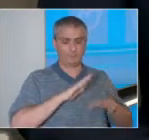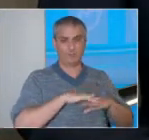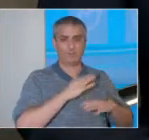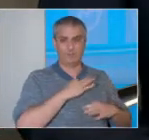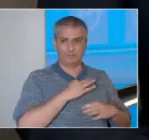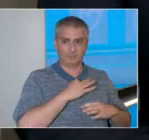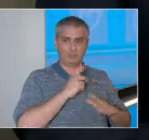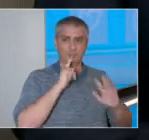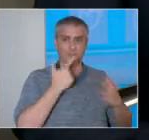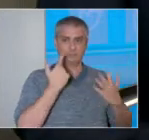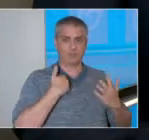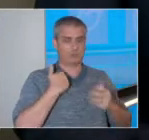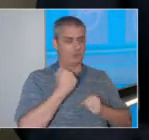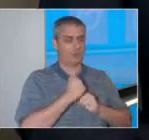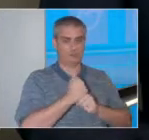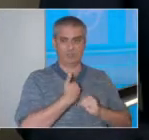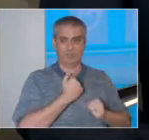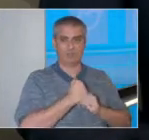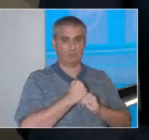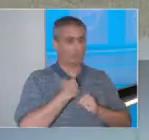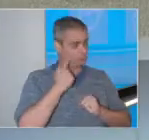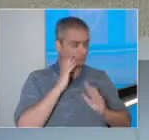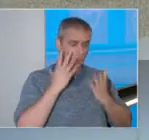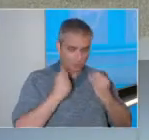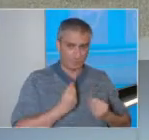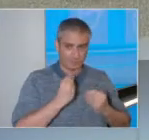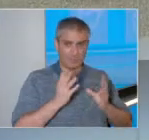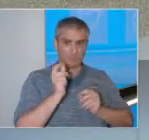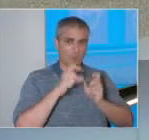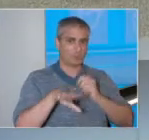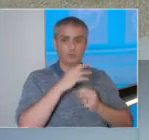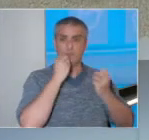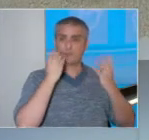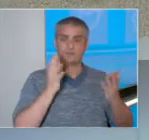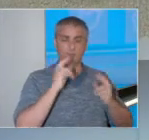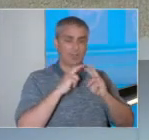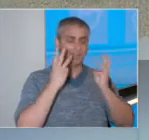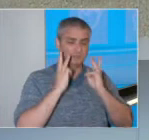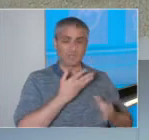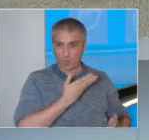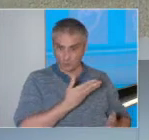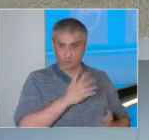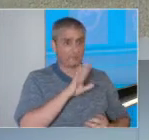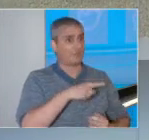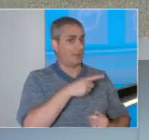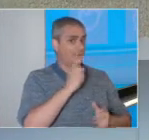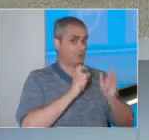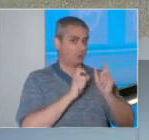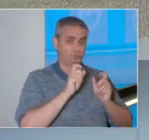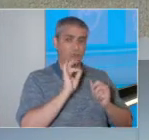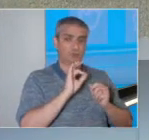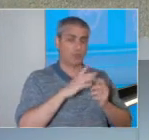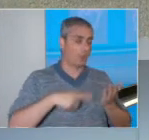מתפקידי. 7 שנים אני עושה עבודה, אני חושב, די טובה, ביחד עם התושבים הנפלאים של העיר סדרות, וגם התושבים